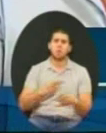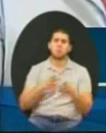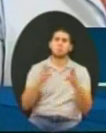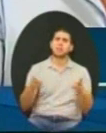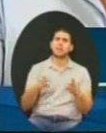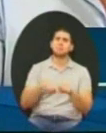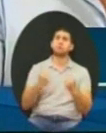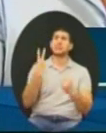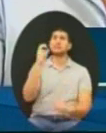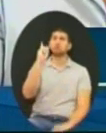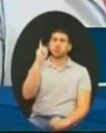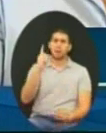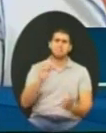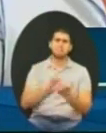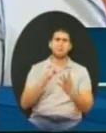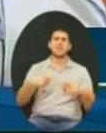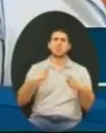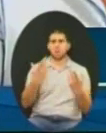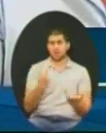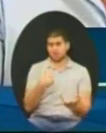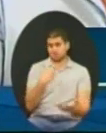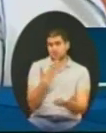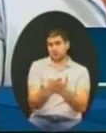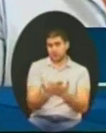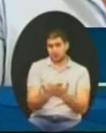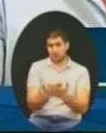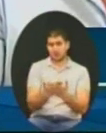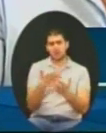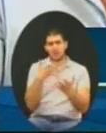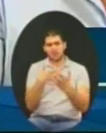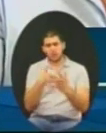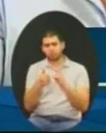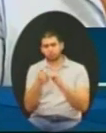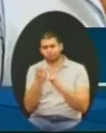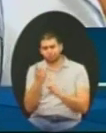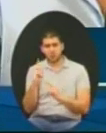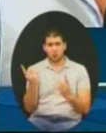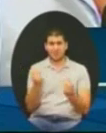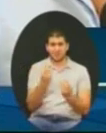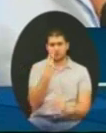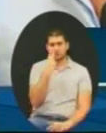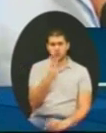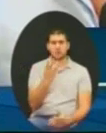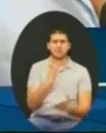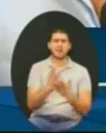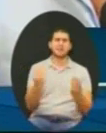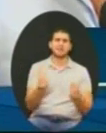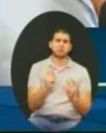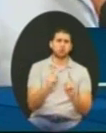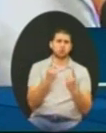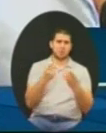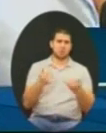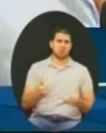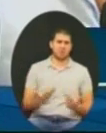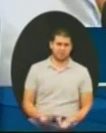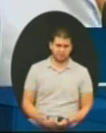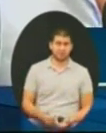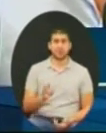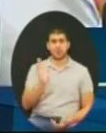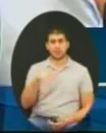כזה של 20 שנה ביום אחד. אני מציע לבחון את כל הצעדים האלה ולראות כבר את הדברים שנעשים כבר עכשיו,